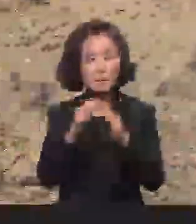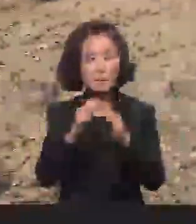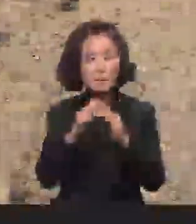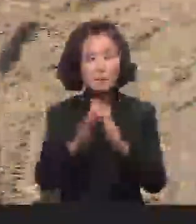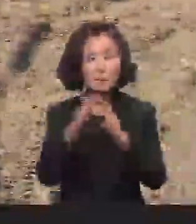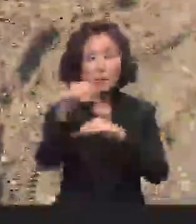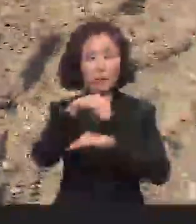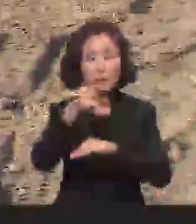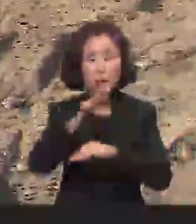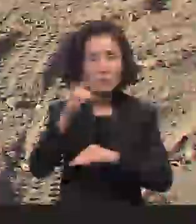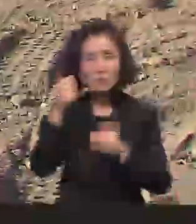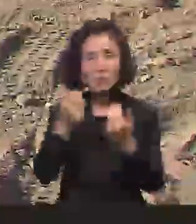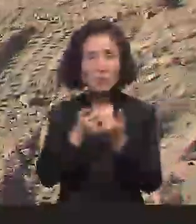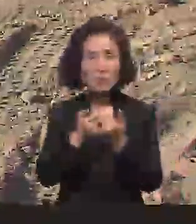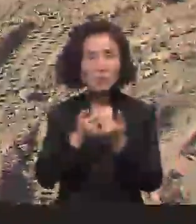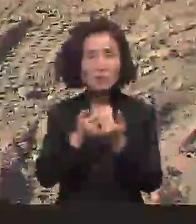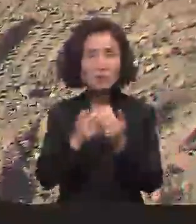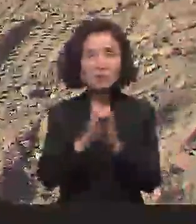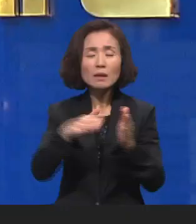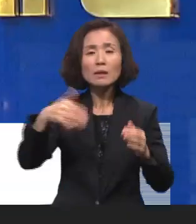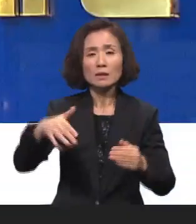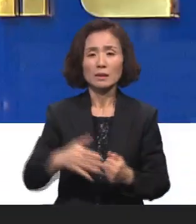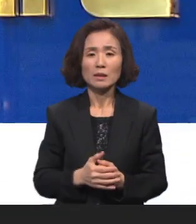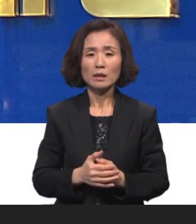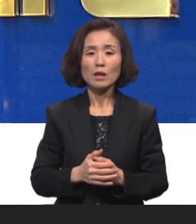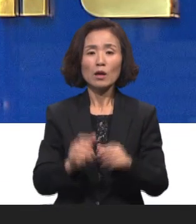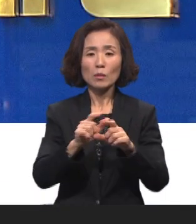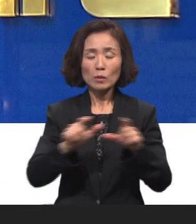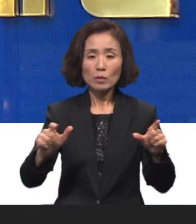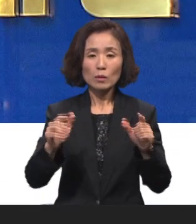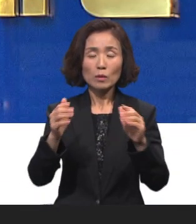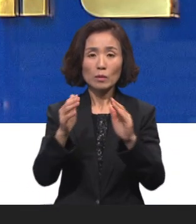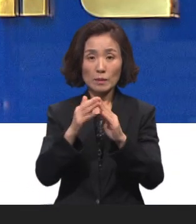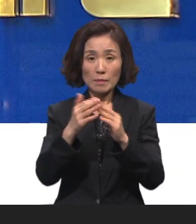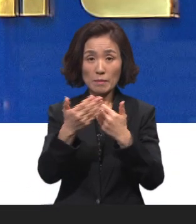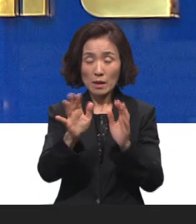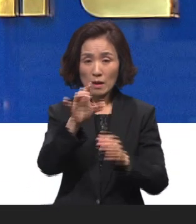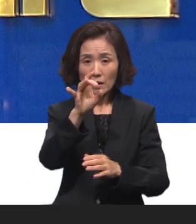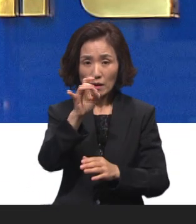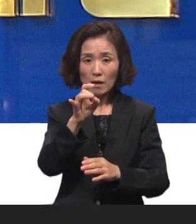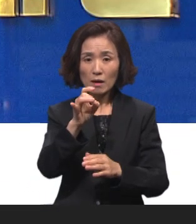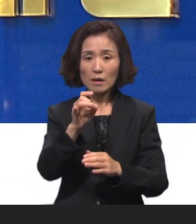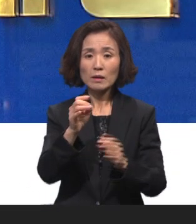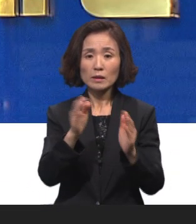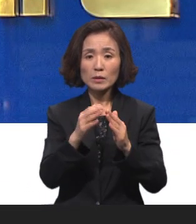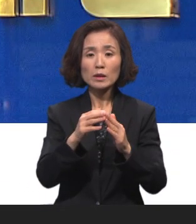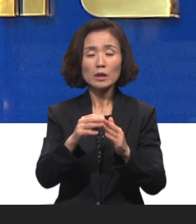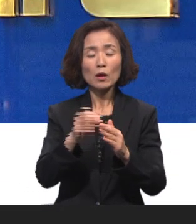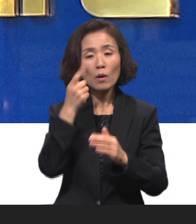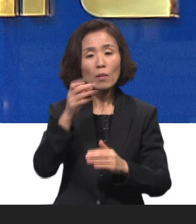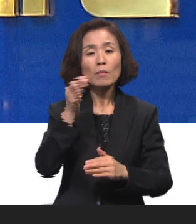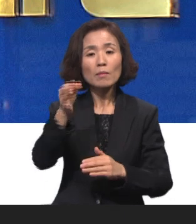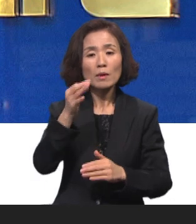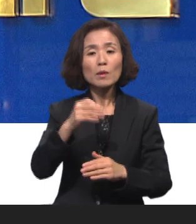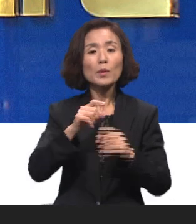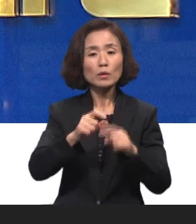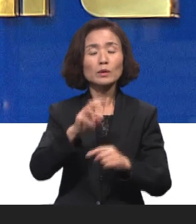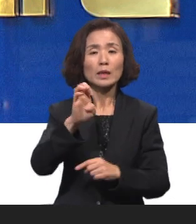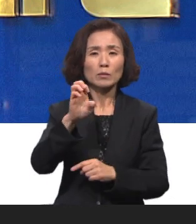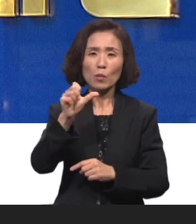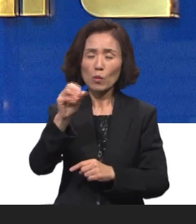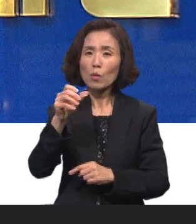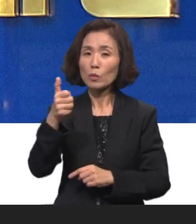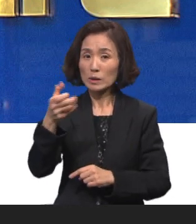못했습니다. 보통은 이제 원룸 거기 이제 평균이 한 45에서 50 정도 일대가 그런데